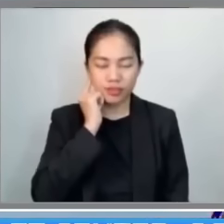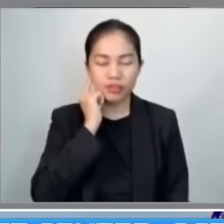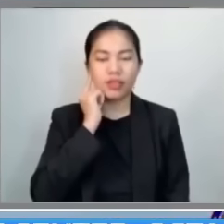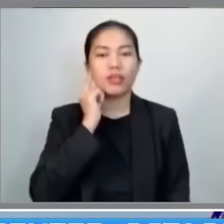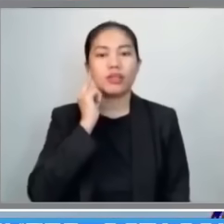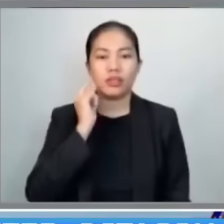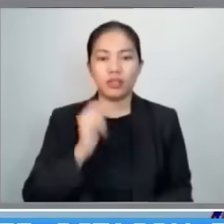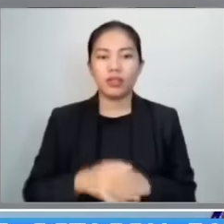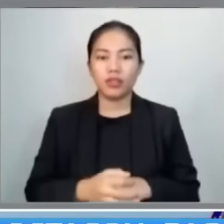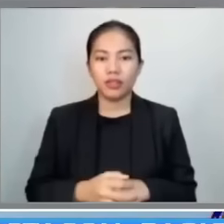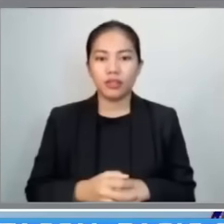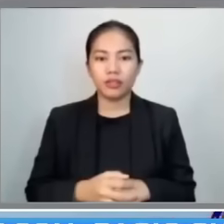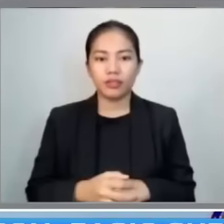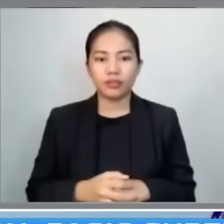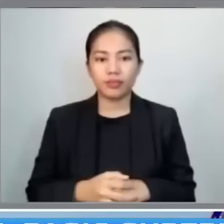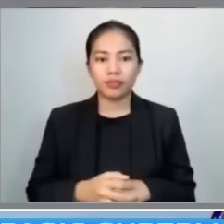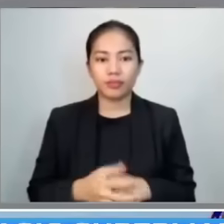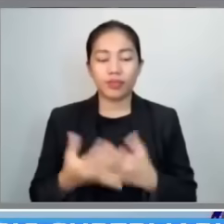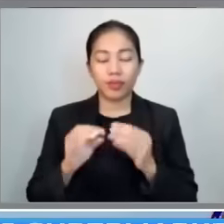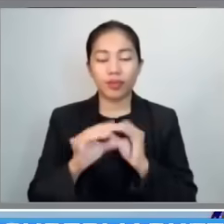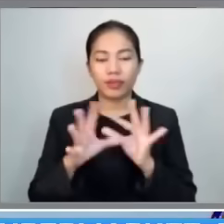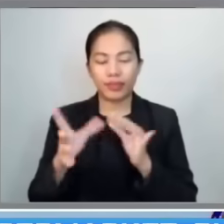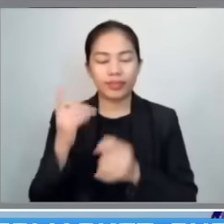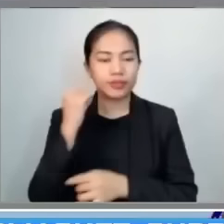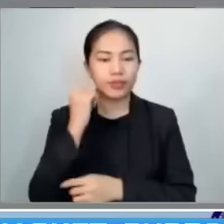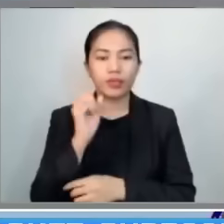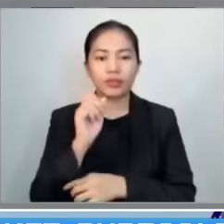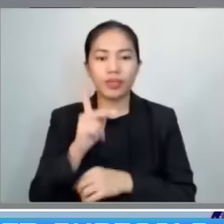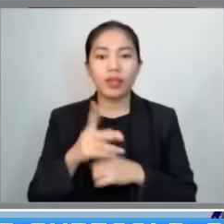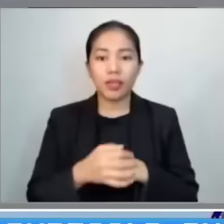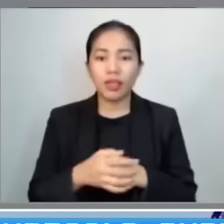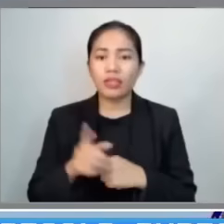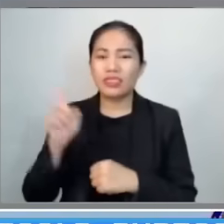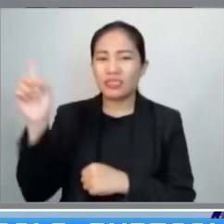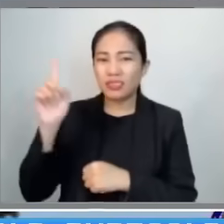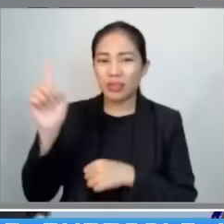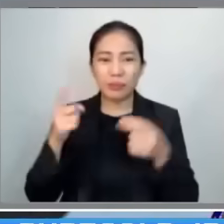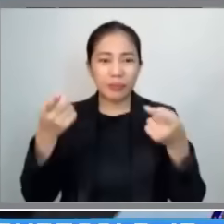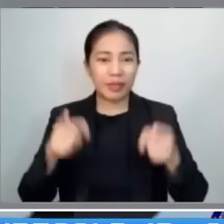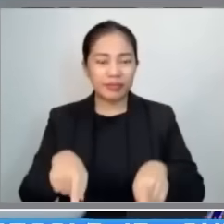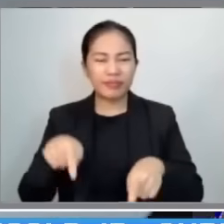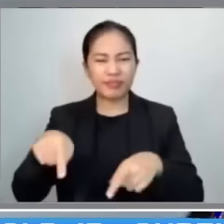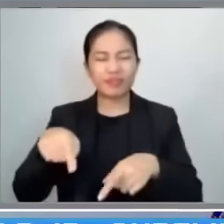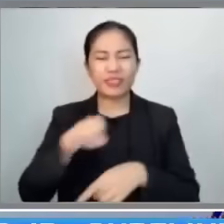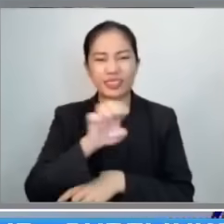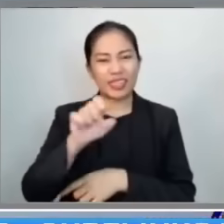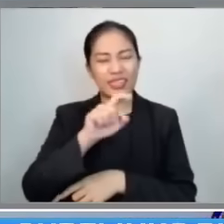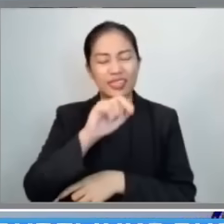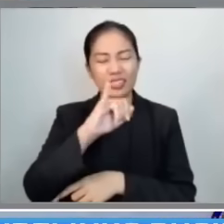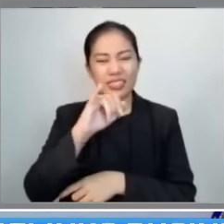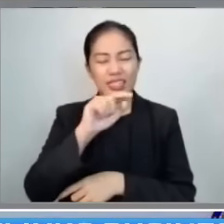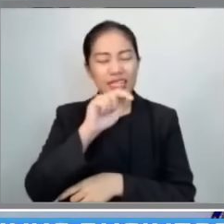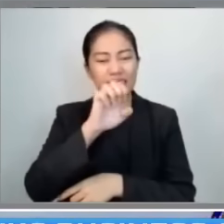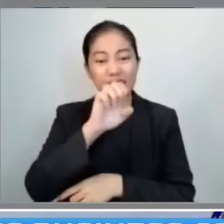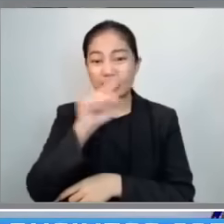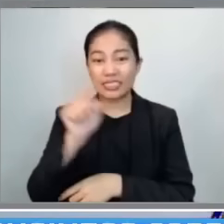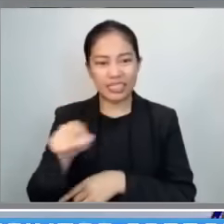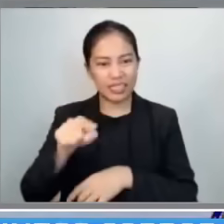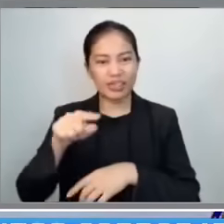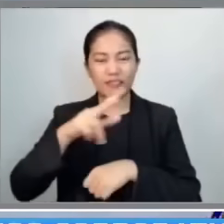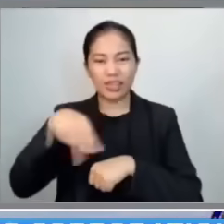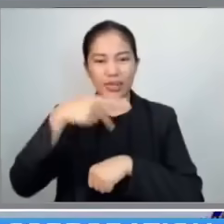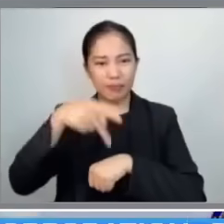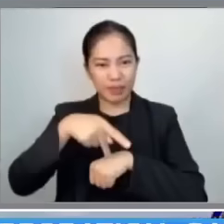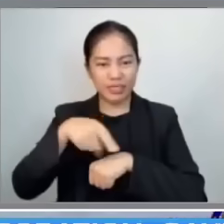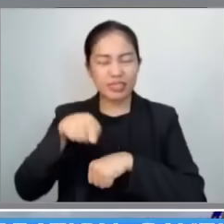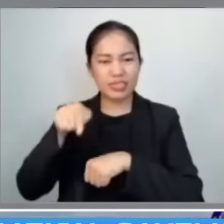5 Miles at nasa loob ng exclusive economic zone ng Pilipinas Pero tila tinapatan ng surveillance aircraft ng America ng